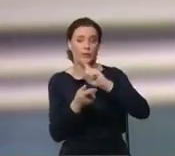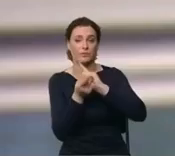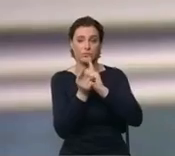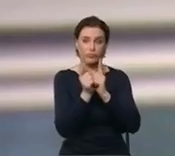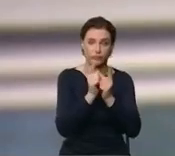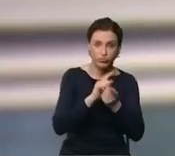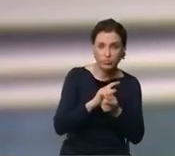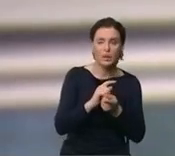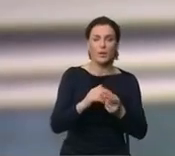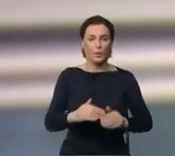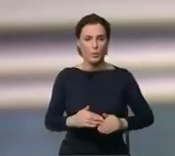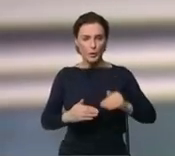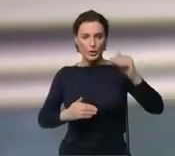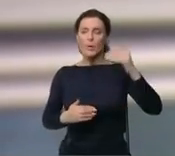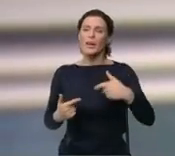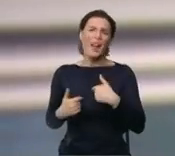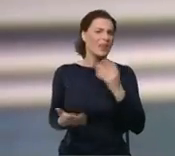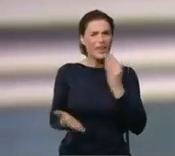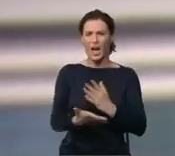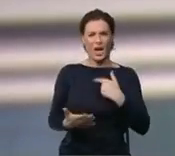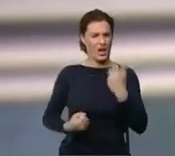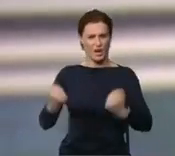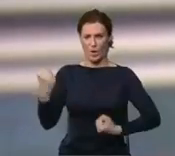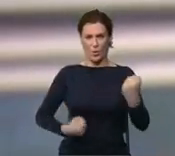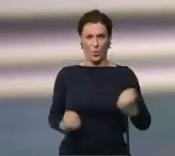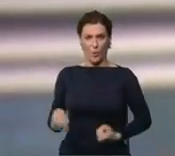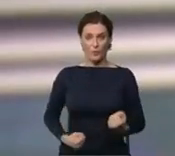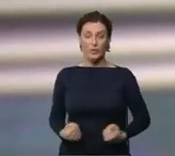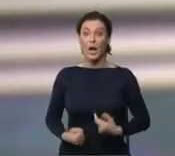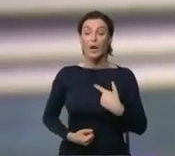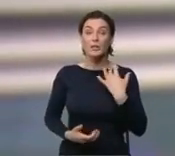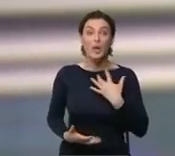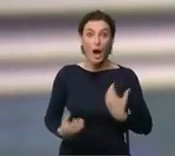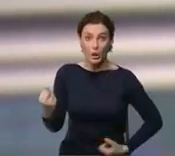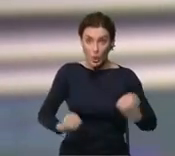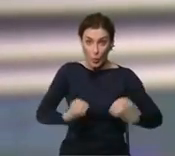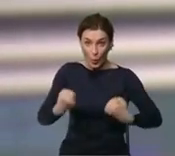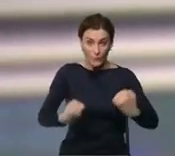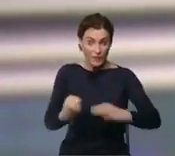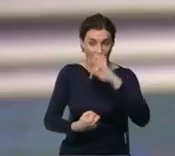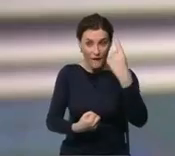wychowałem się jako kierowca i w momencie, kiedy znowu jestem kierowcą Formuły 1,